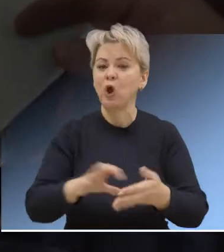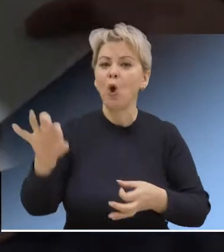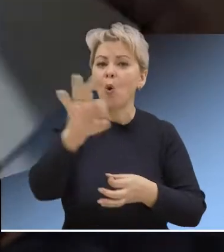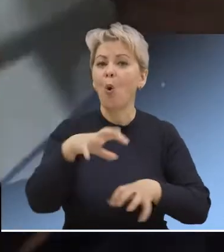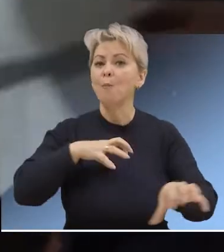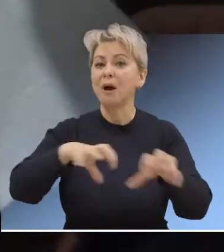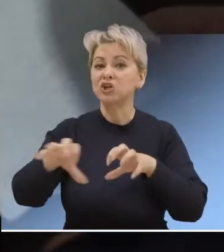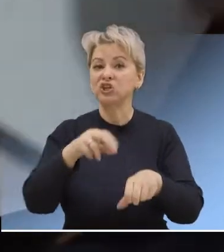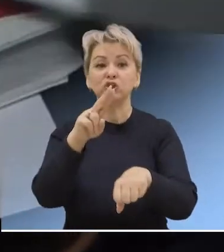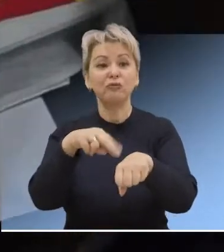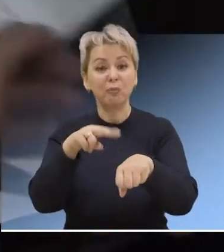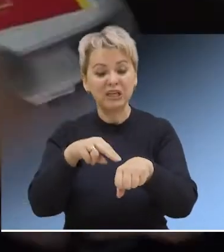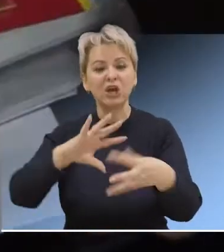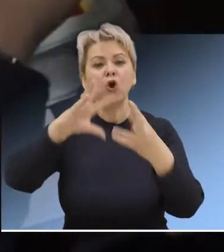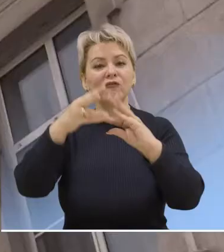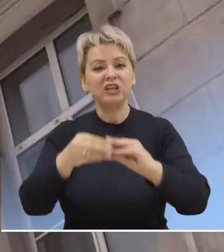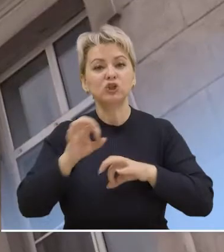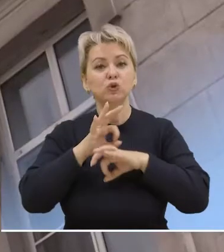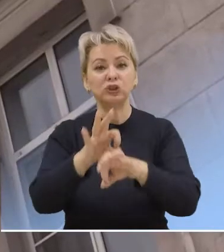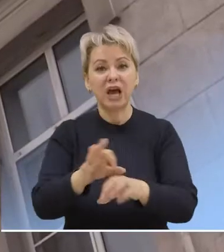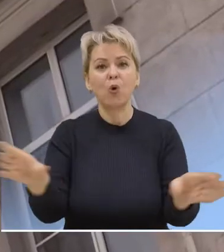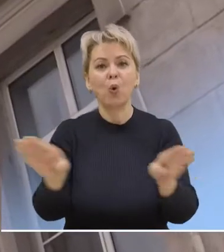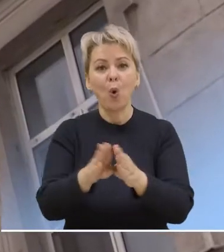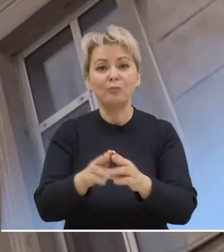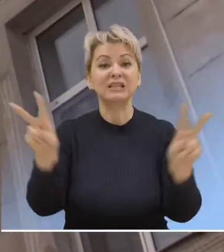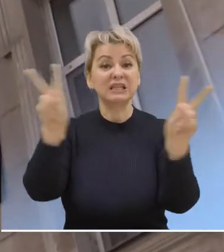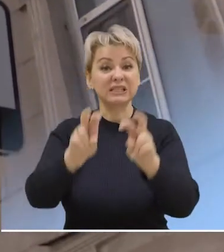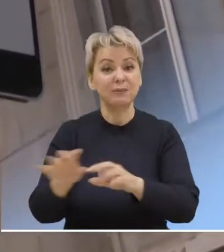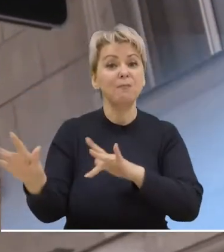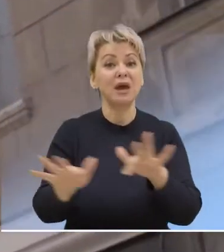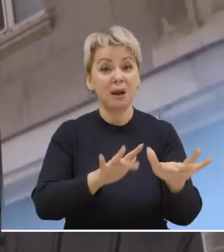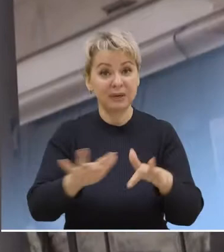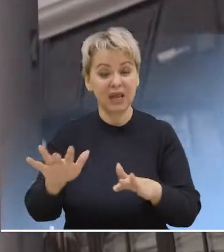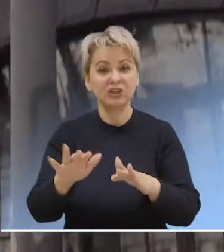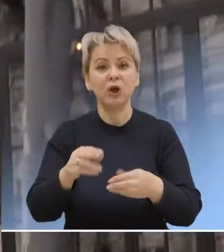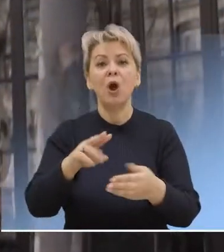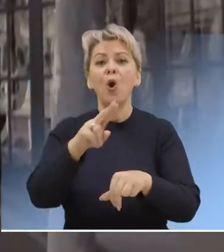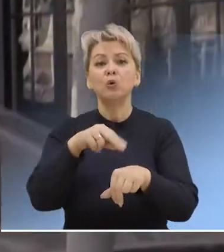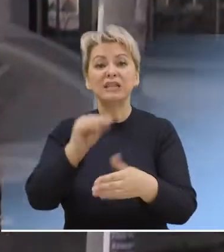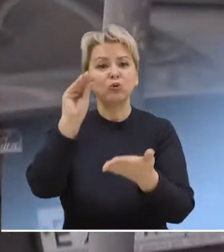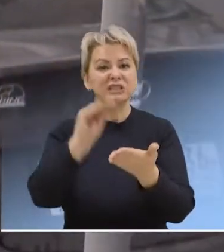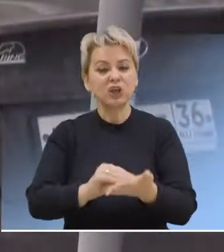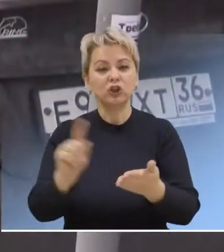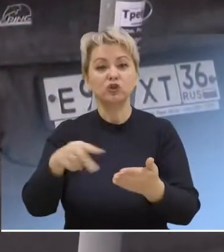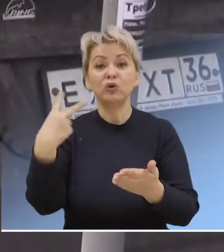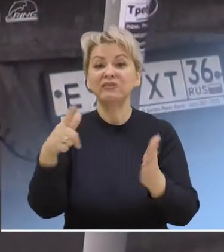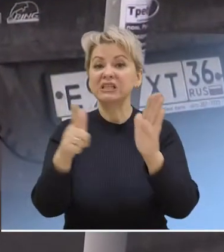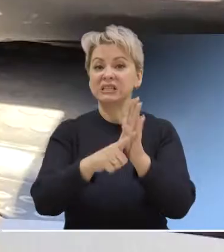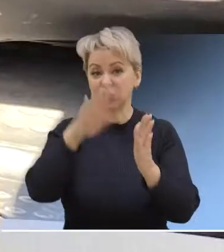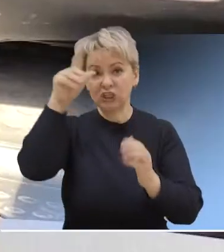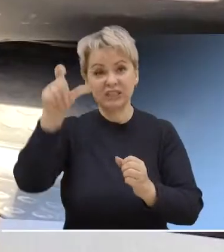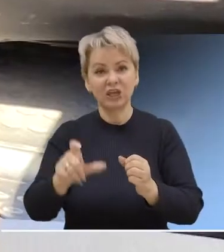подал заявление о мошенничестве в полицию. В результате проведенного комплекса оперативно-розыскных мероприятий сотрудники установили,